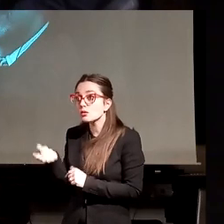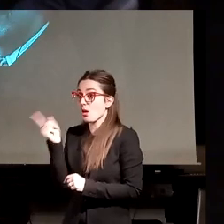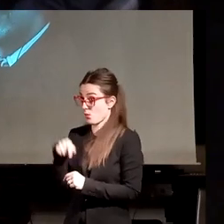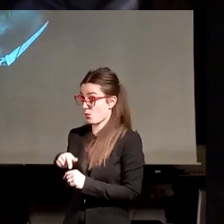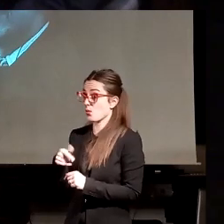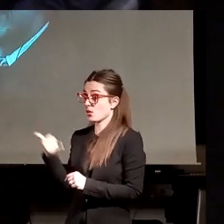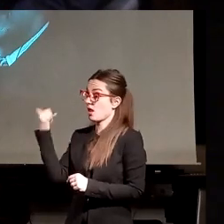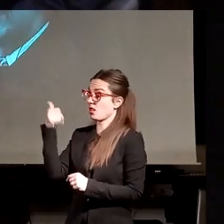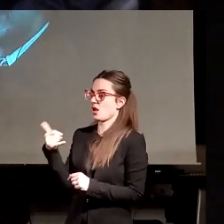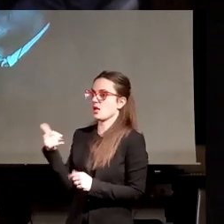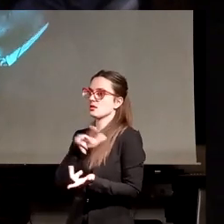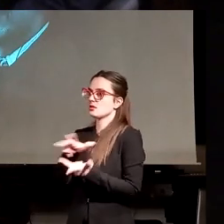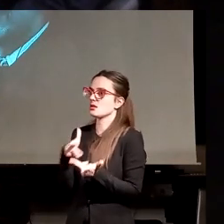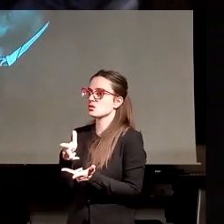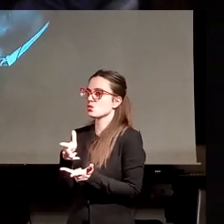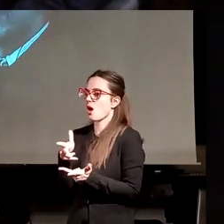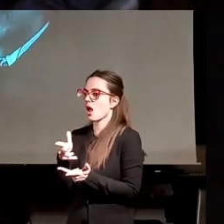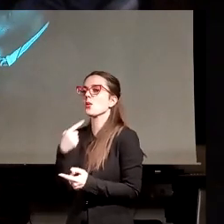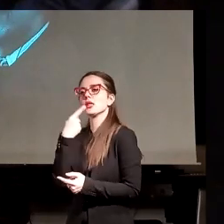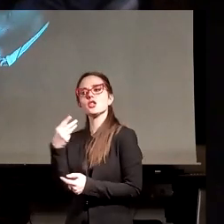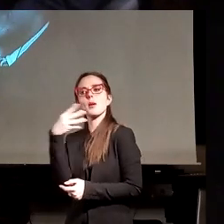sessuali come martina mazzotta